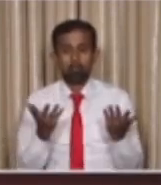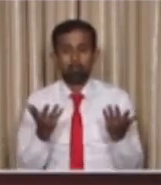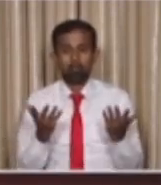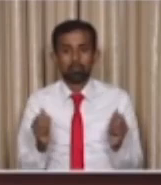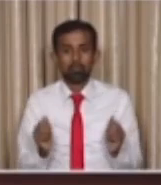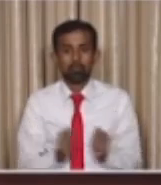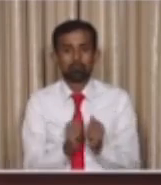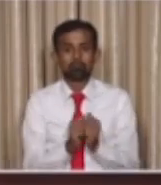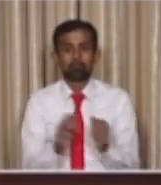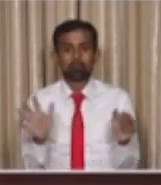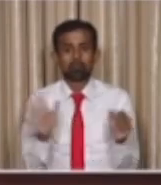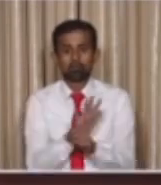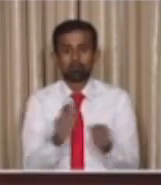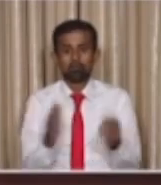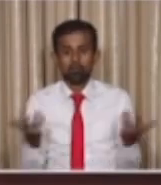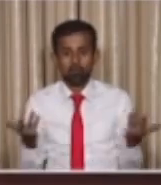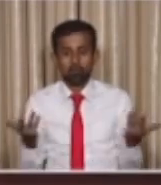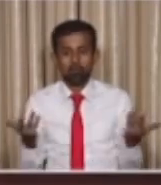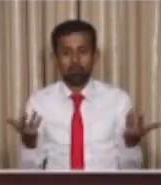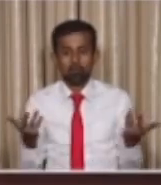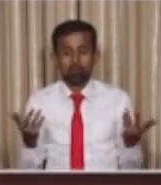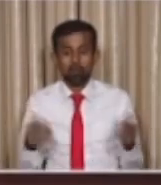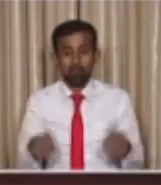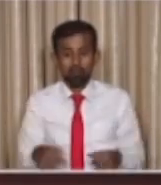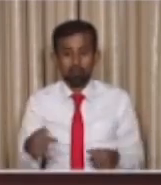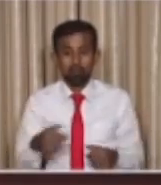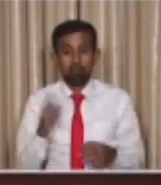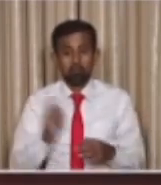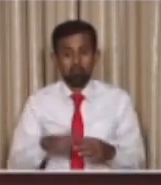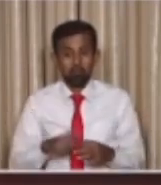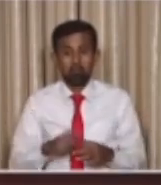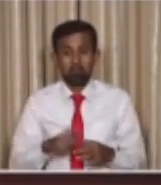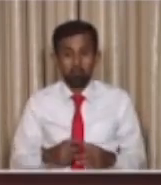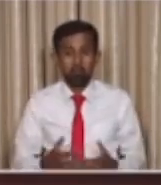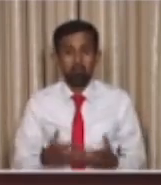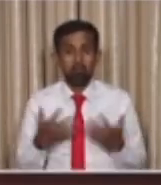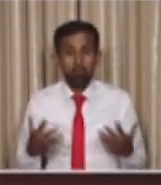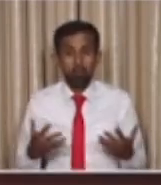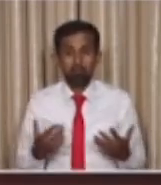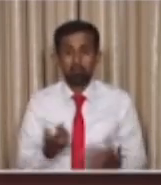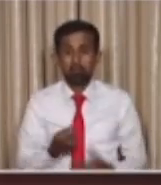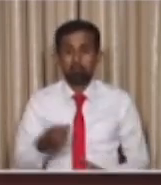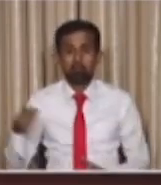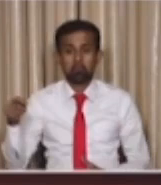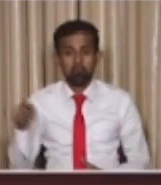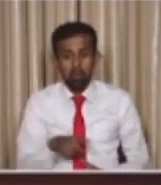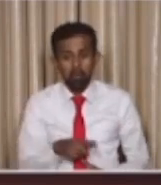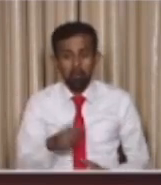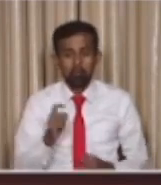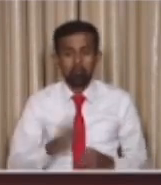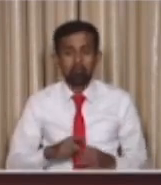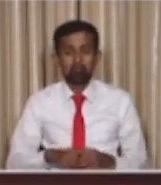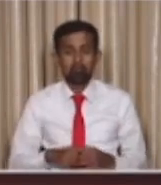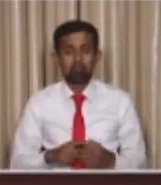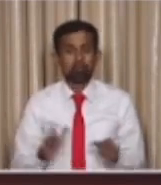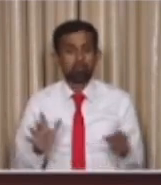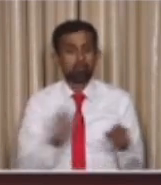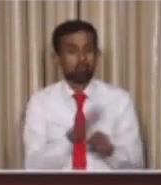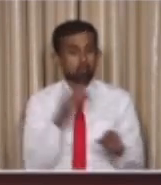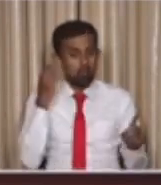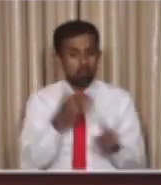වැඩ කටයුතු සම්පූර්ණ නැහැ. අදටත් ඒ පිළිබඳ ප්‍රශ්න ගණනාවක් තිබෙනවා. ඒවායේ මිලදී ගැනීම ගැන, ඒවා සම්පූර්ණ කිරීම